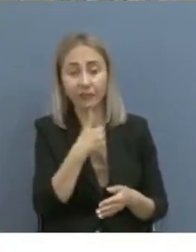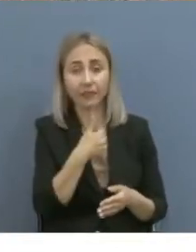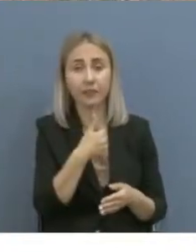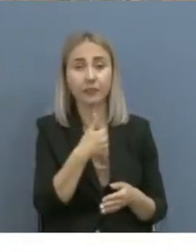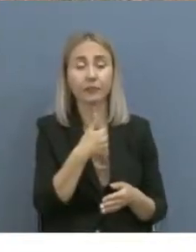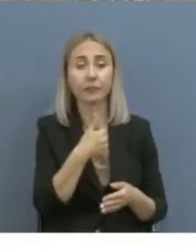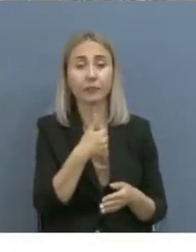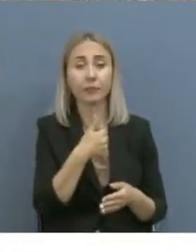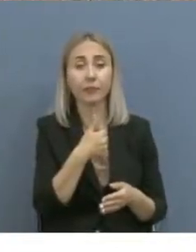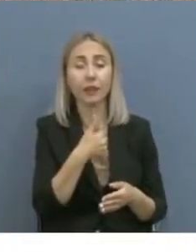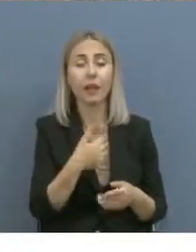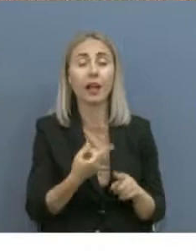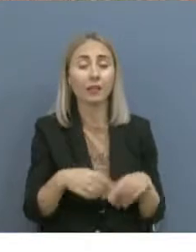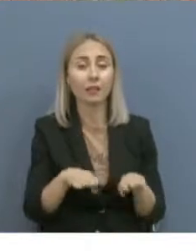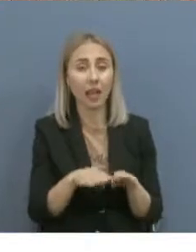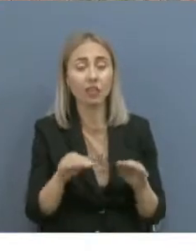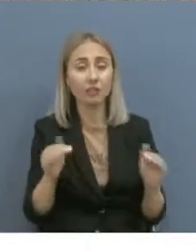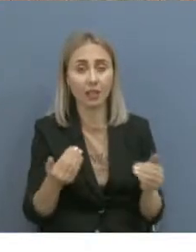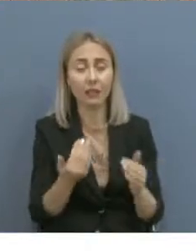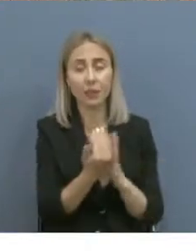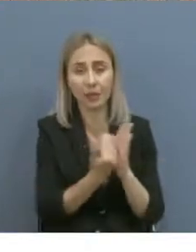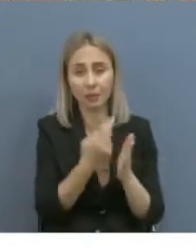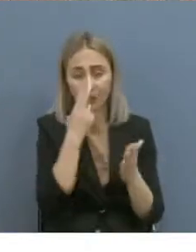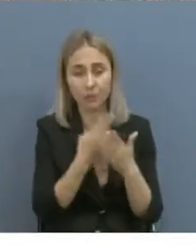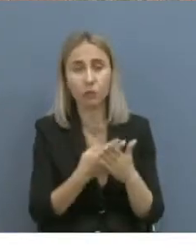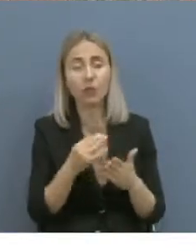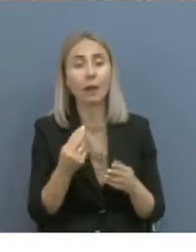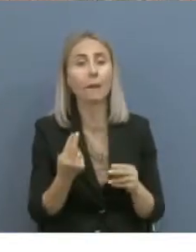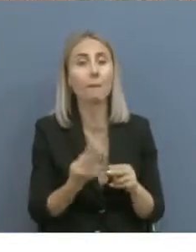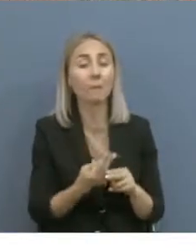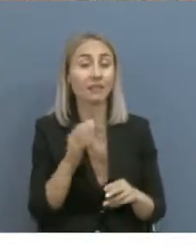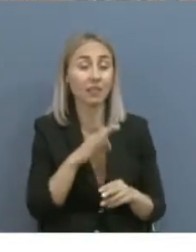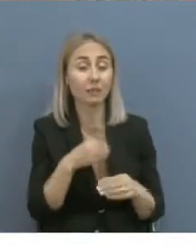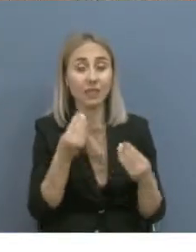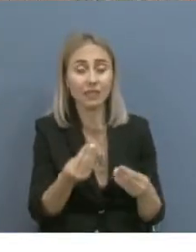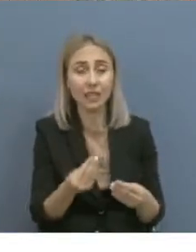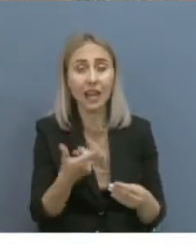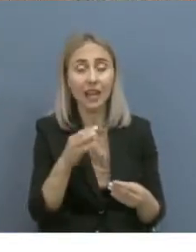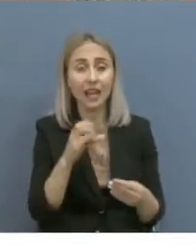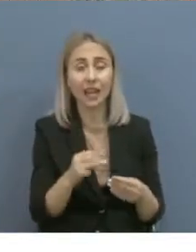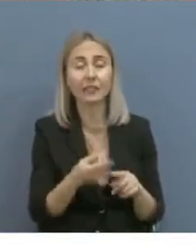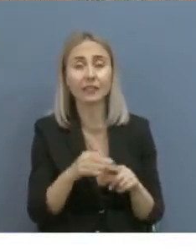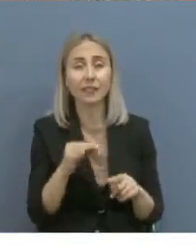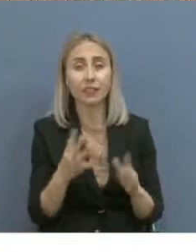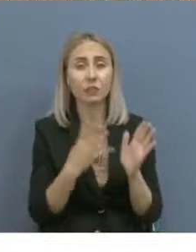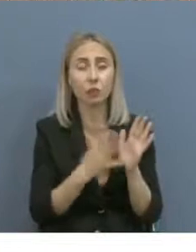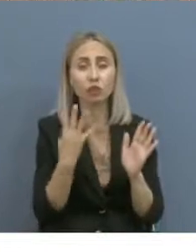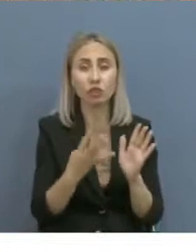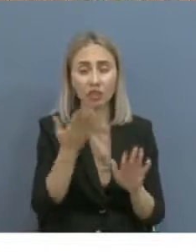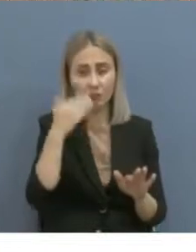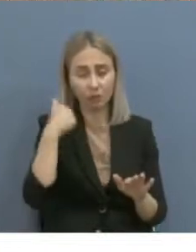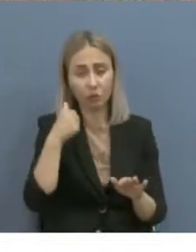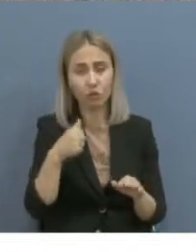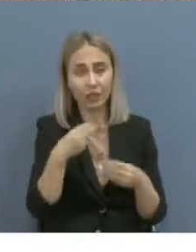4% годовых. Биылдан бастап көппалы отбасылар үшін берілетін несиелер 4%-мен беріледі. Сондай-ақ осы бағдарлама аясында